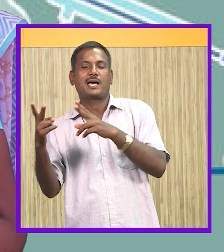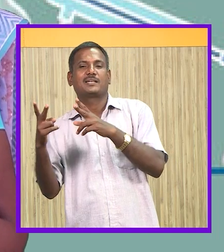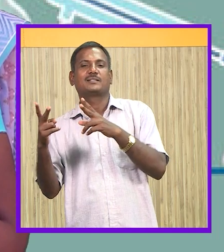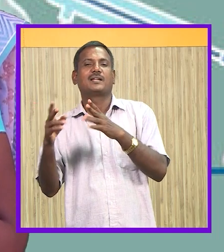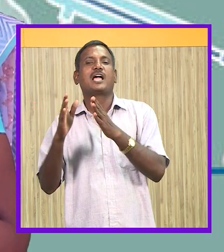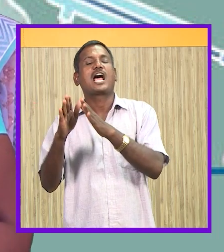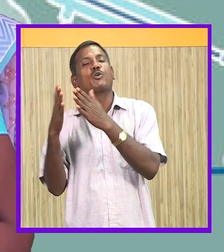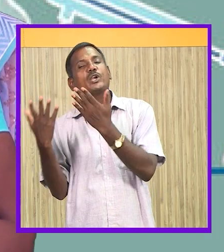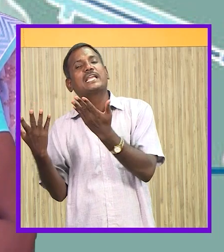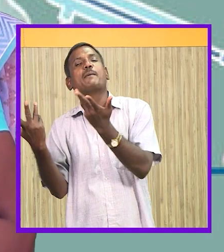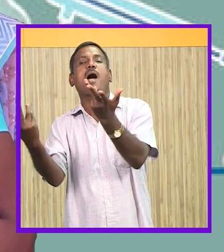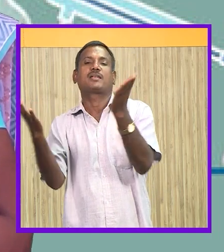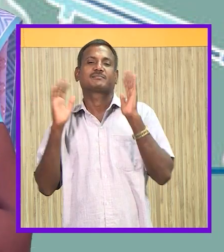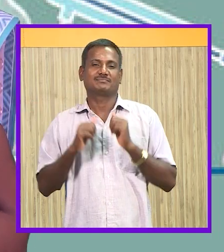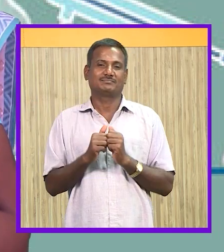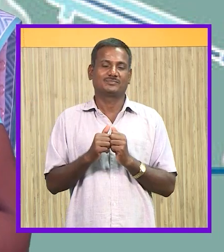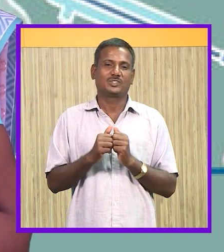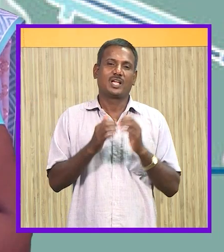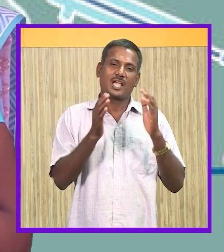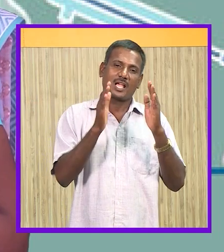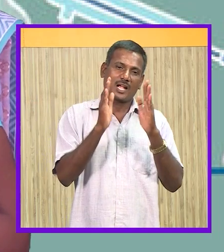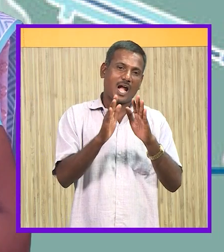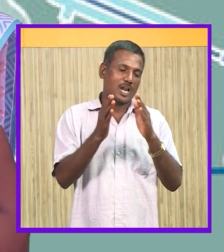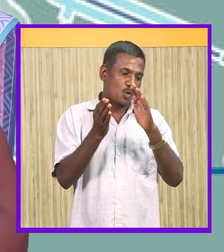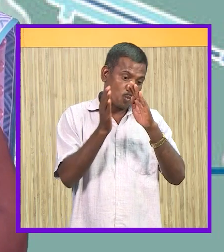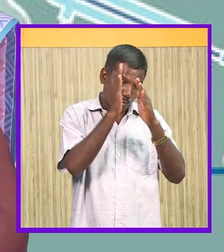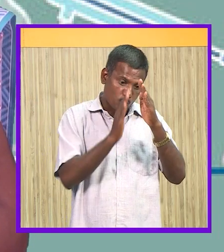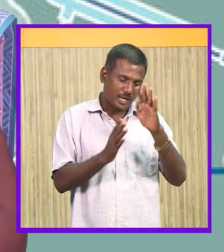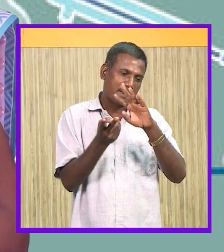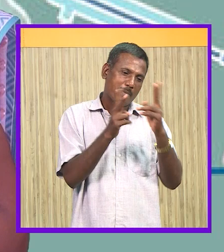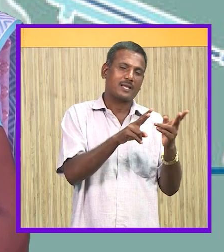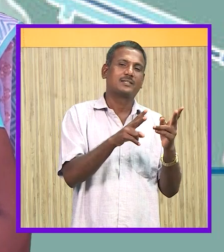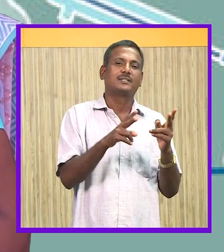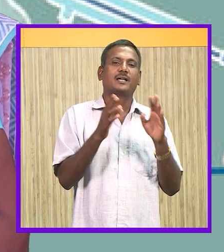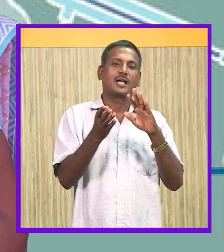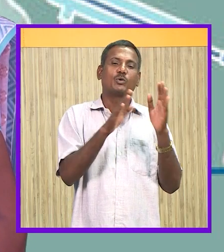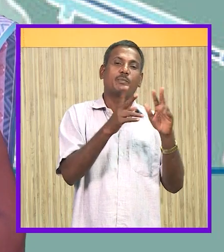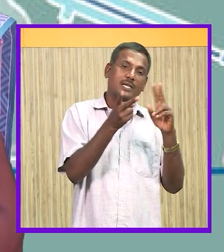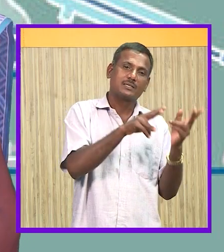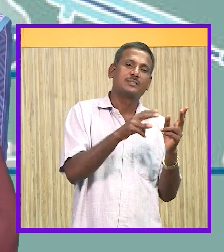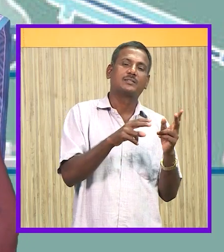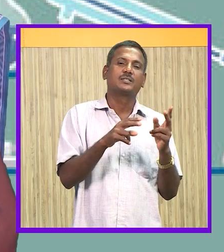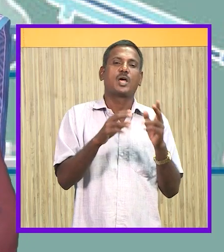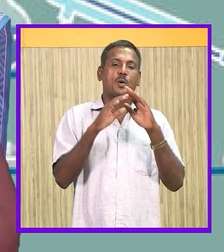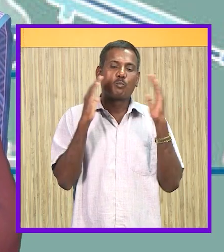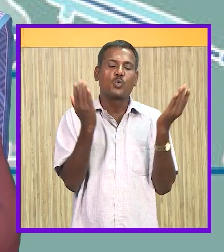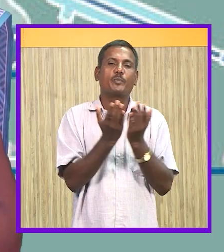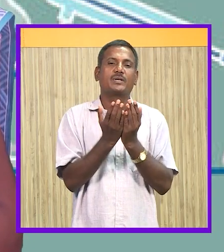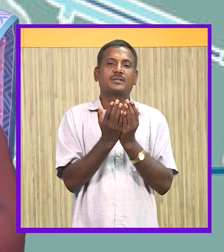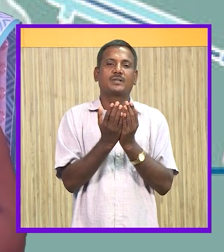மாற்றம் கால ஒழுங்கற்ற மாற்றம். கால ஒழுங்கு மாற்றத்தை பற்றி பார்க்கலாம். கால ஒழுங்கு மாற்றம் என்பது